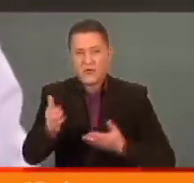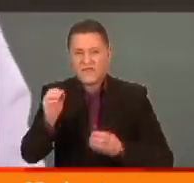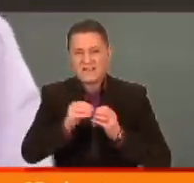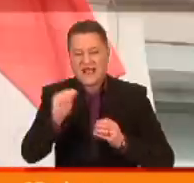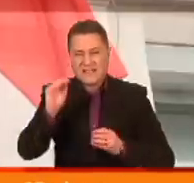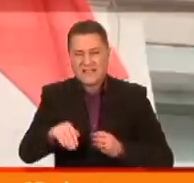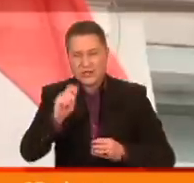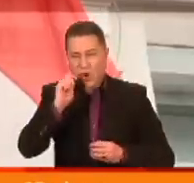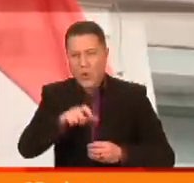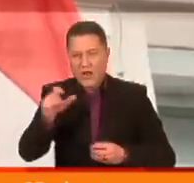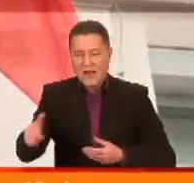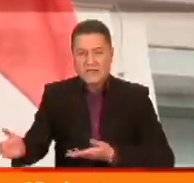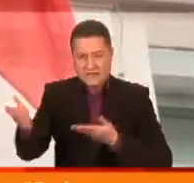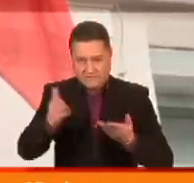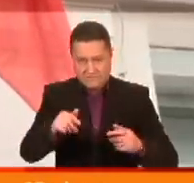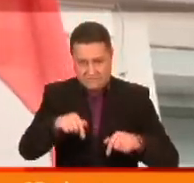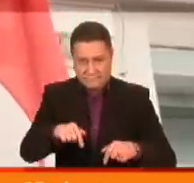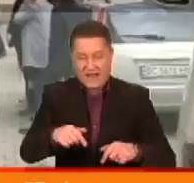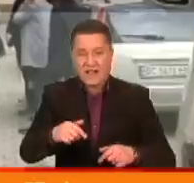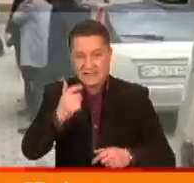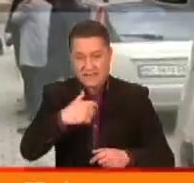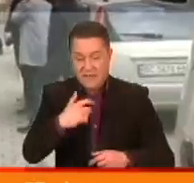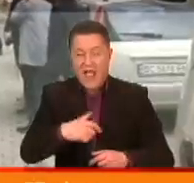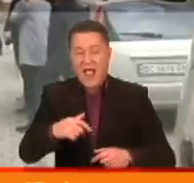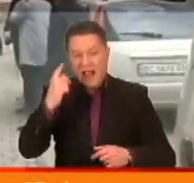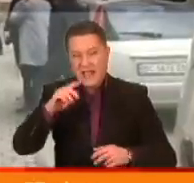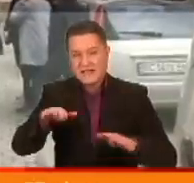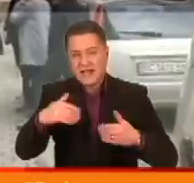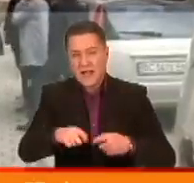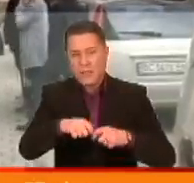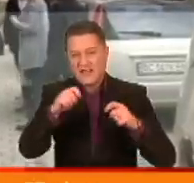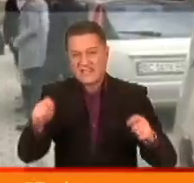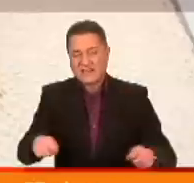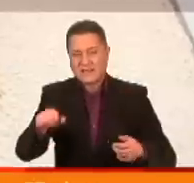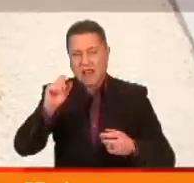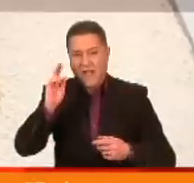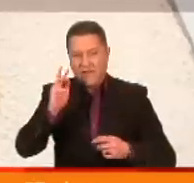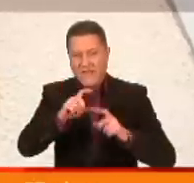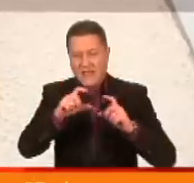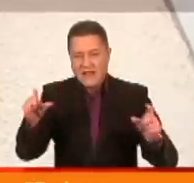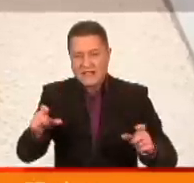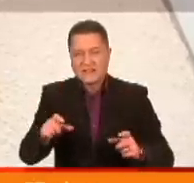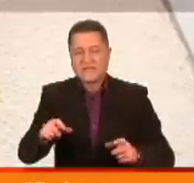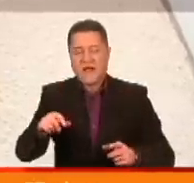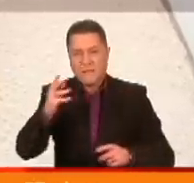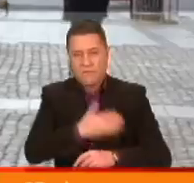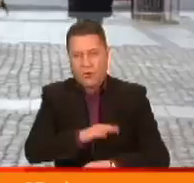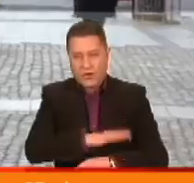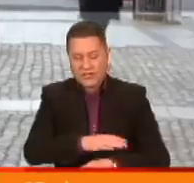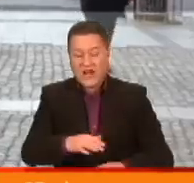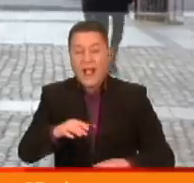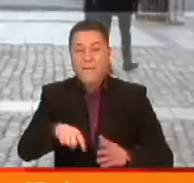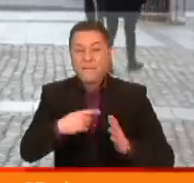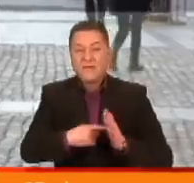українців їхати до Гданська. Був ініціатором відкриття у Львові представництва Поморської федерації працедавців. Стверджував,